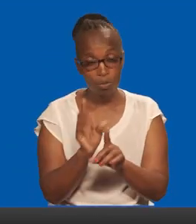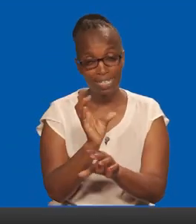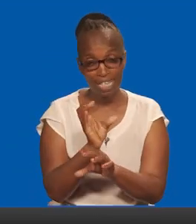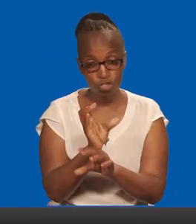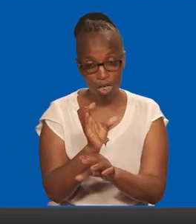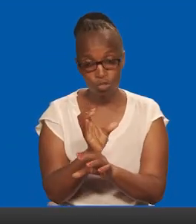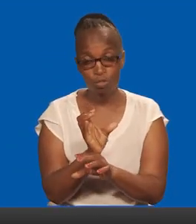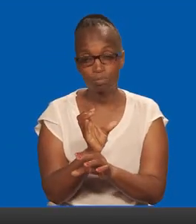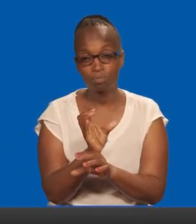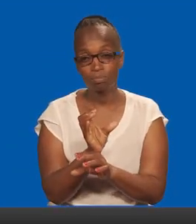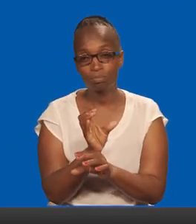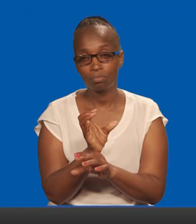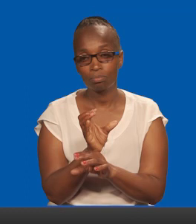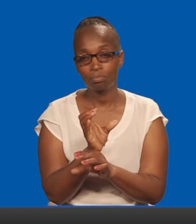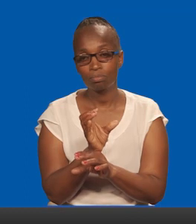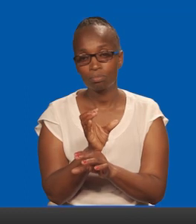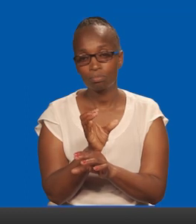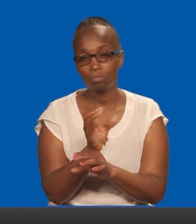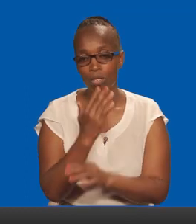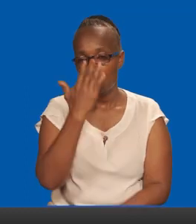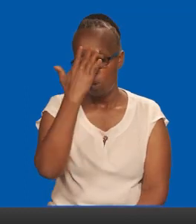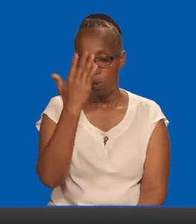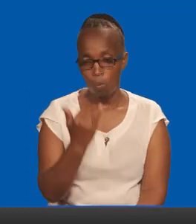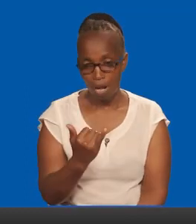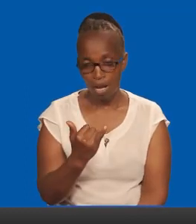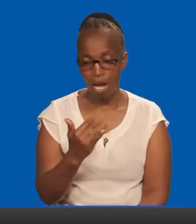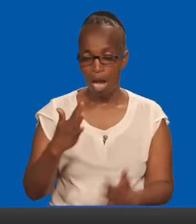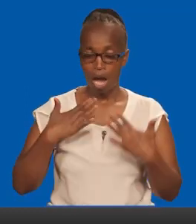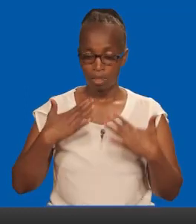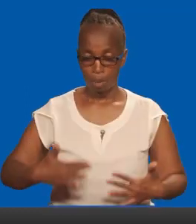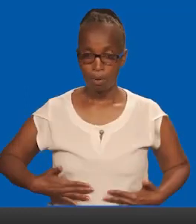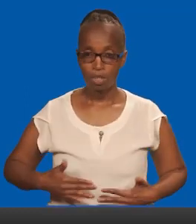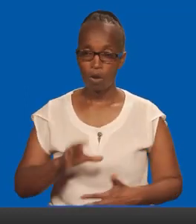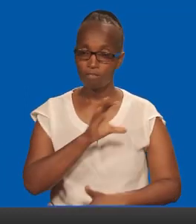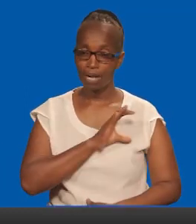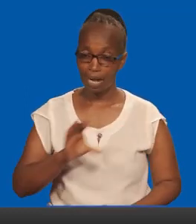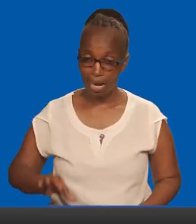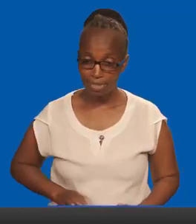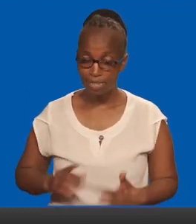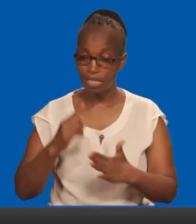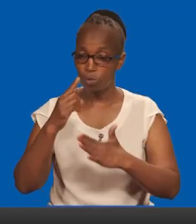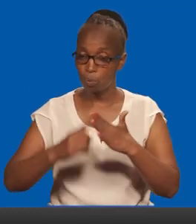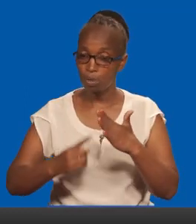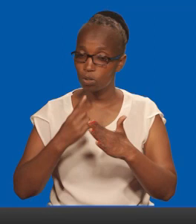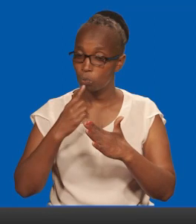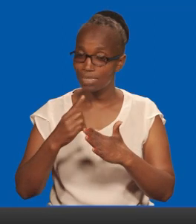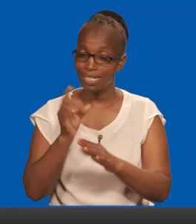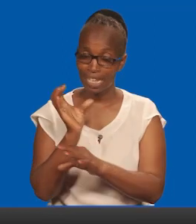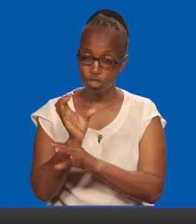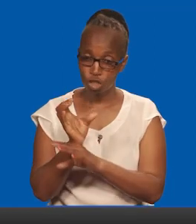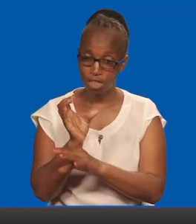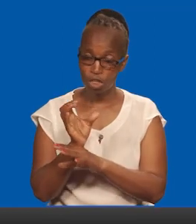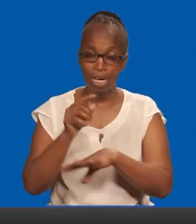Kanisa heshima kwa sababu mwili wa kristo ndio Kanisa wakati